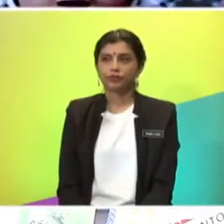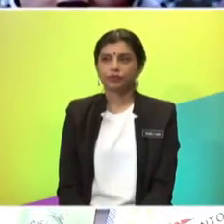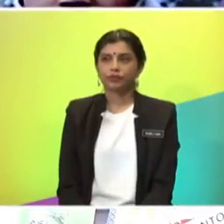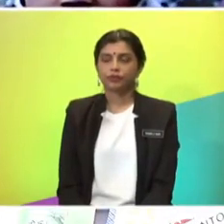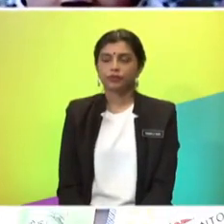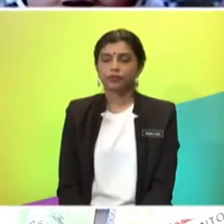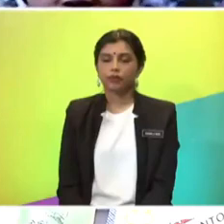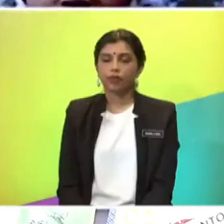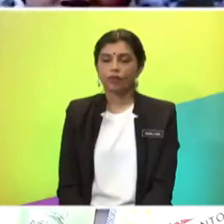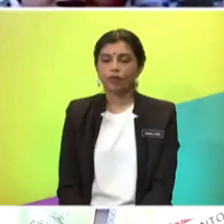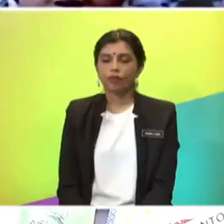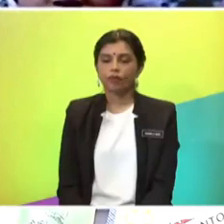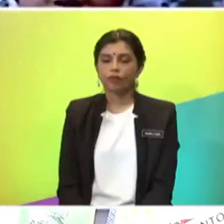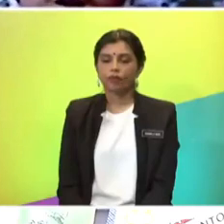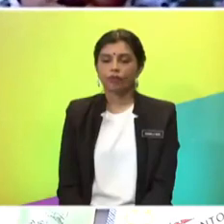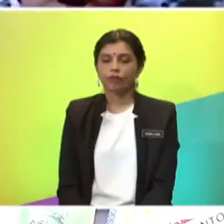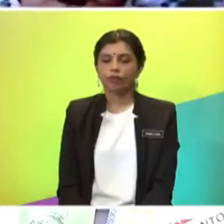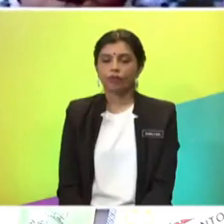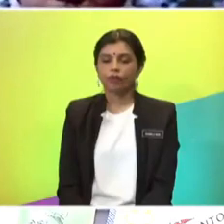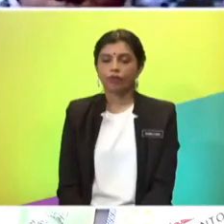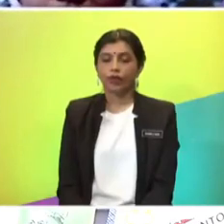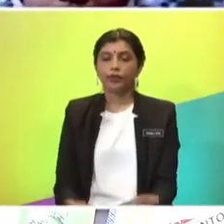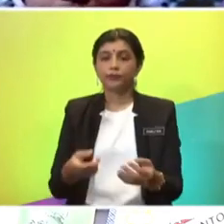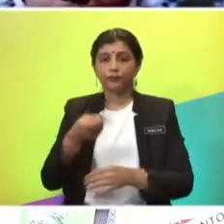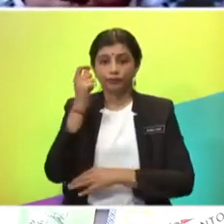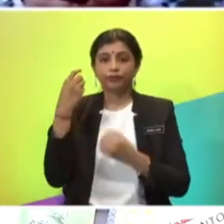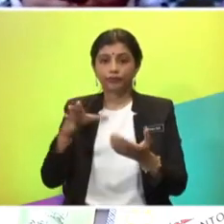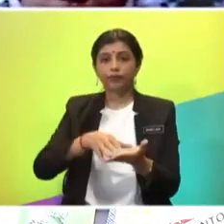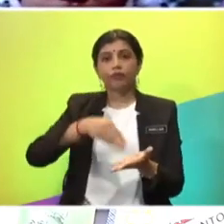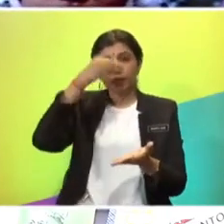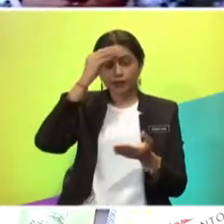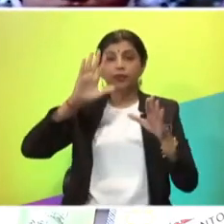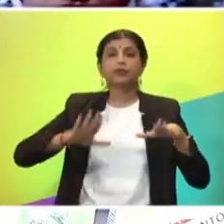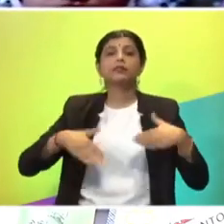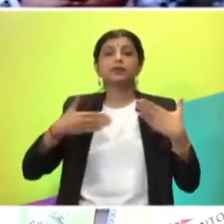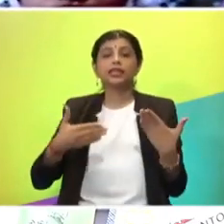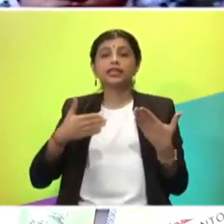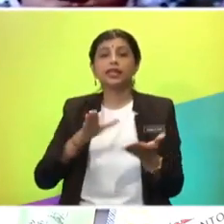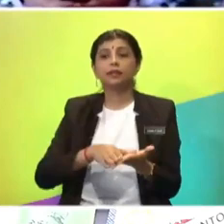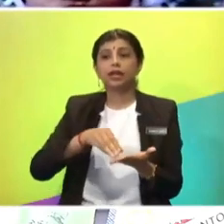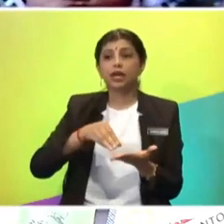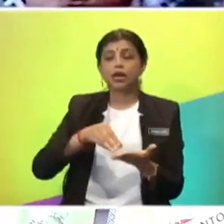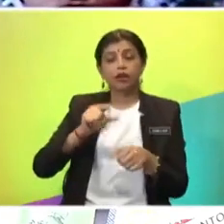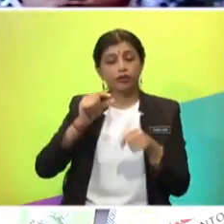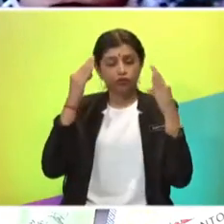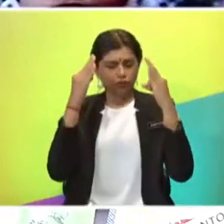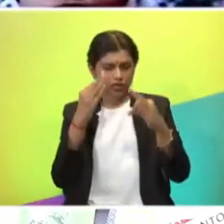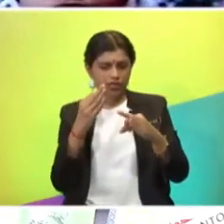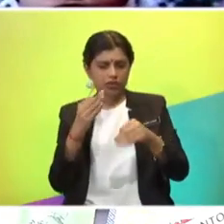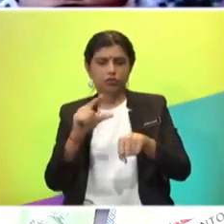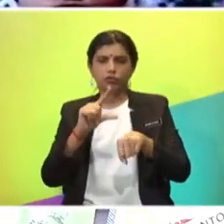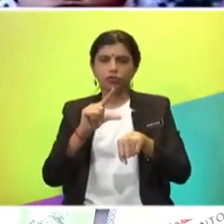penggunaan bagaimana nak menentukan angka ataupun nilai wang tersebut sama ada menegak ataupun melintang bergantung